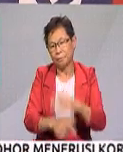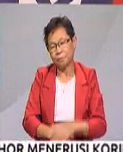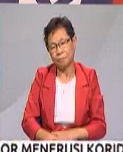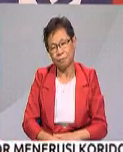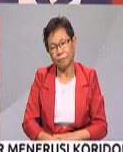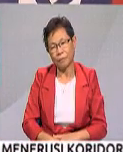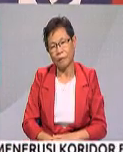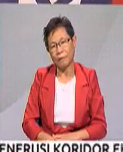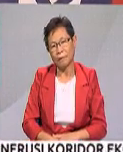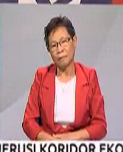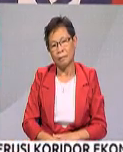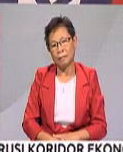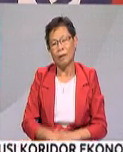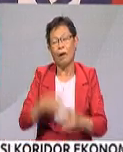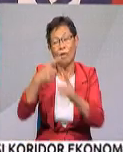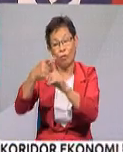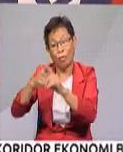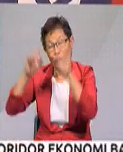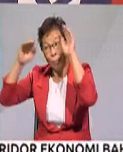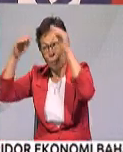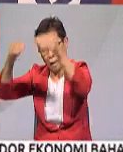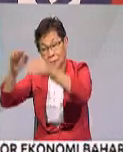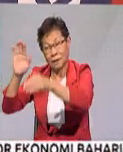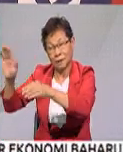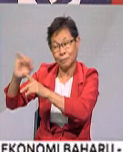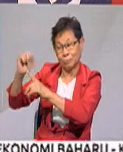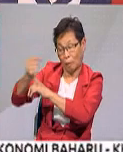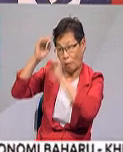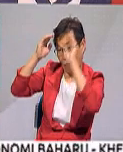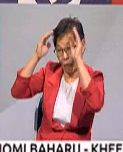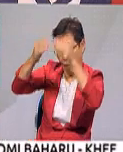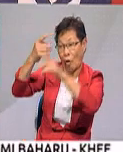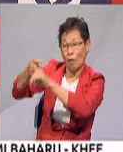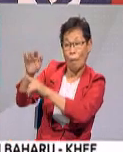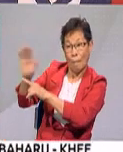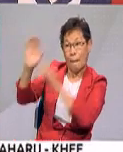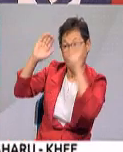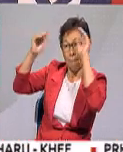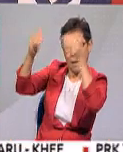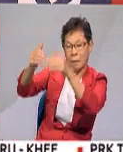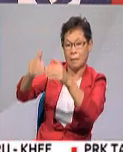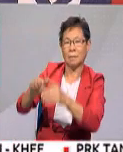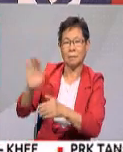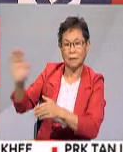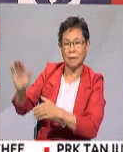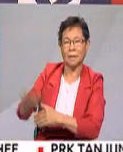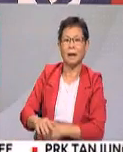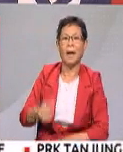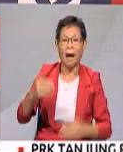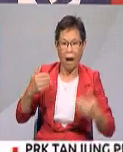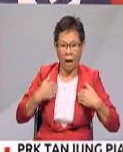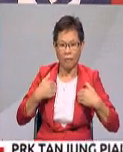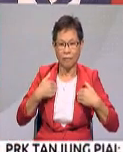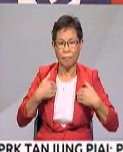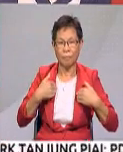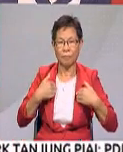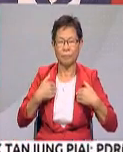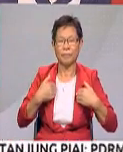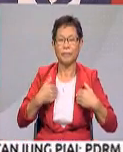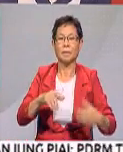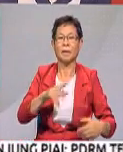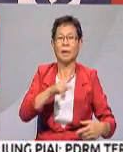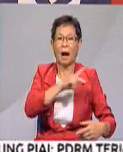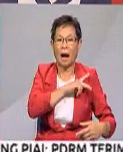that is coming from Pahang Hockey Association, who has the Yang Dipertuan Agong as the acting